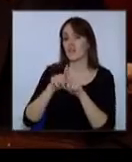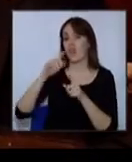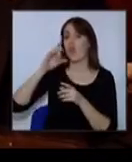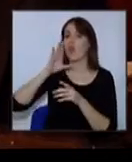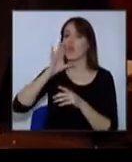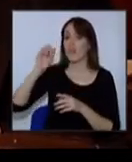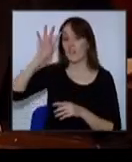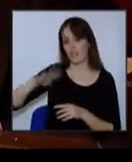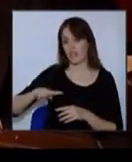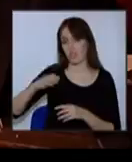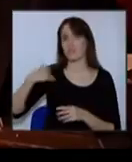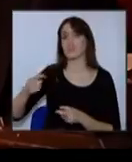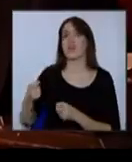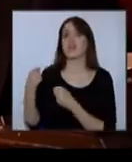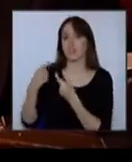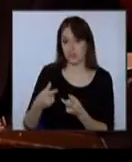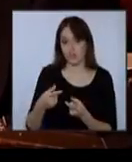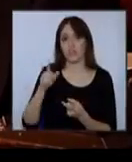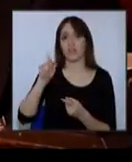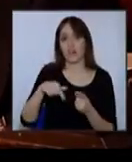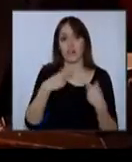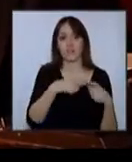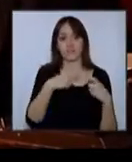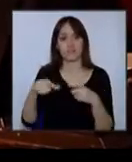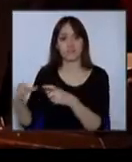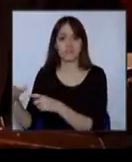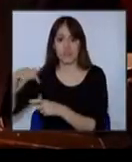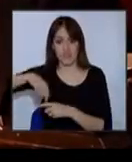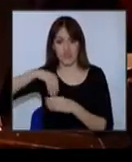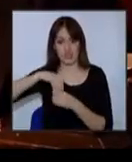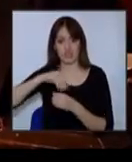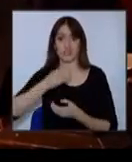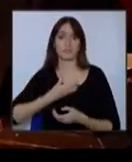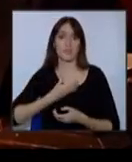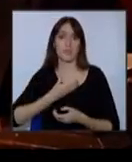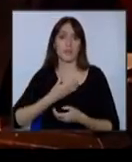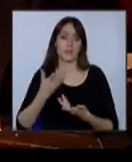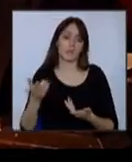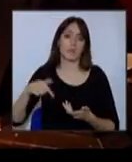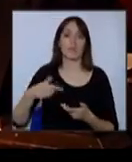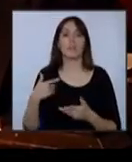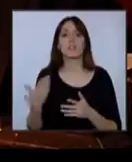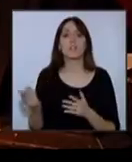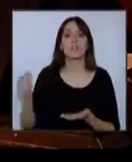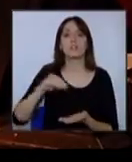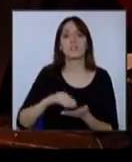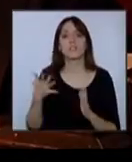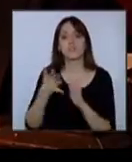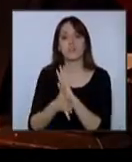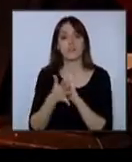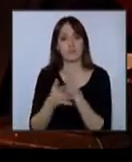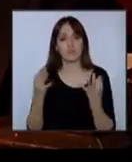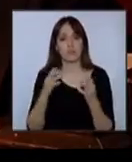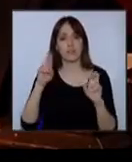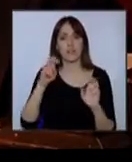local ja es donava resposta al ciutadà a través de diferents departaments d'aquest Ajuntament. Avui el que portem al ple és l'aprovació inicial del